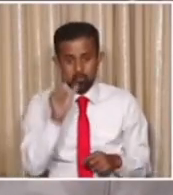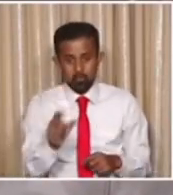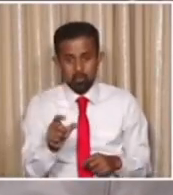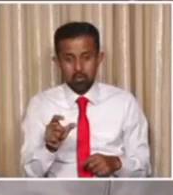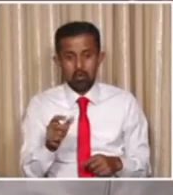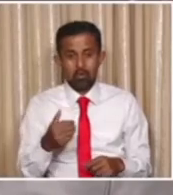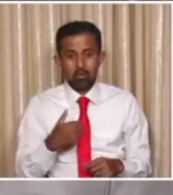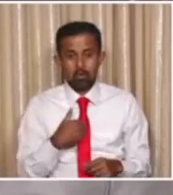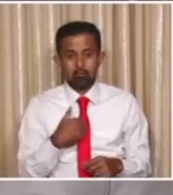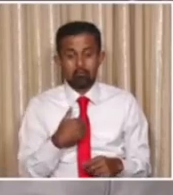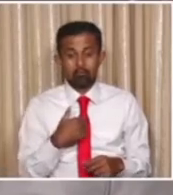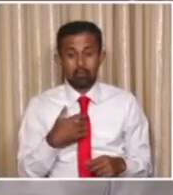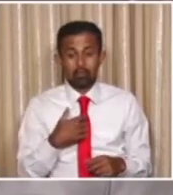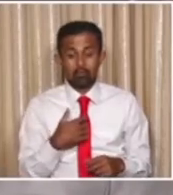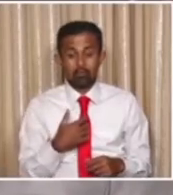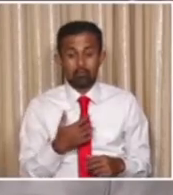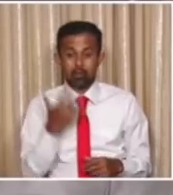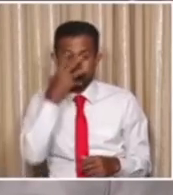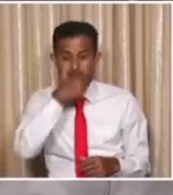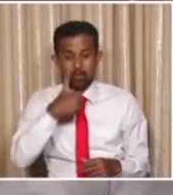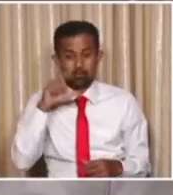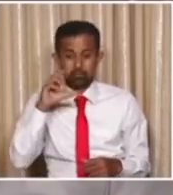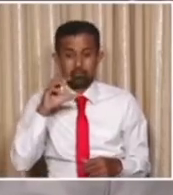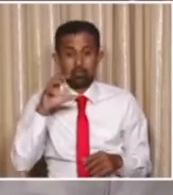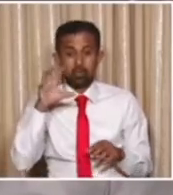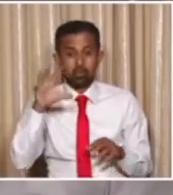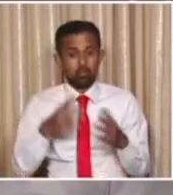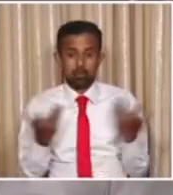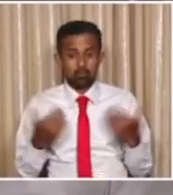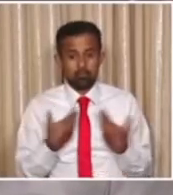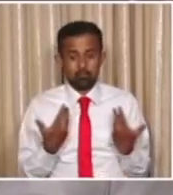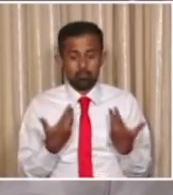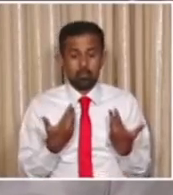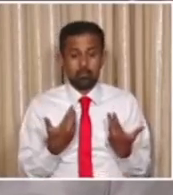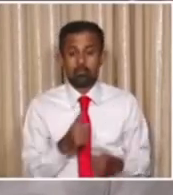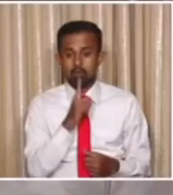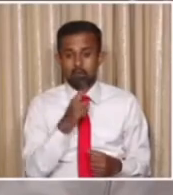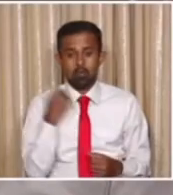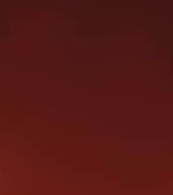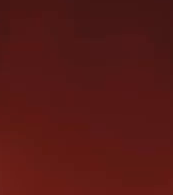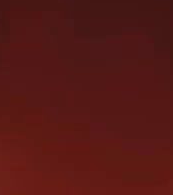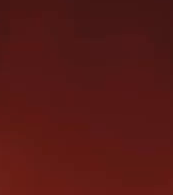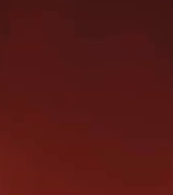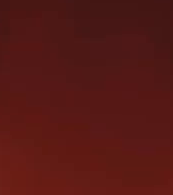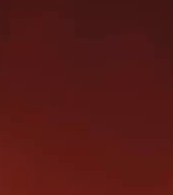අපි ඉන්නේ සුරංගනා ලෝකවල නෙවෙයි කියන එක හිතාගෙන කටයුතු කළ යුතුයි කියන කාරණය යෝජනා කරමින් මම කතාව අවසන් කරනවා.